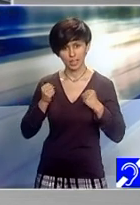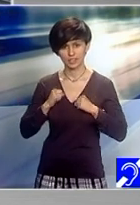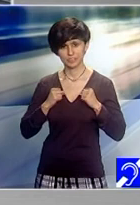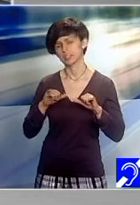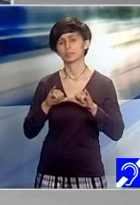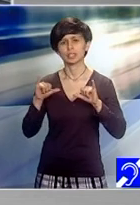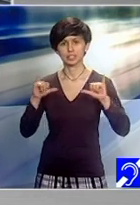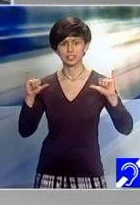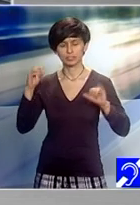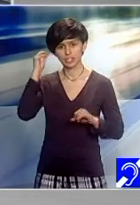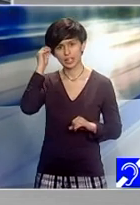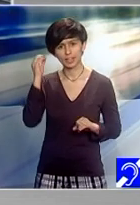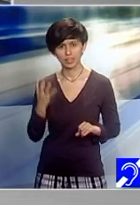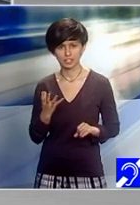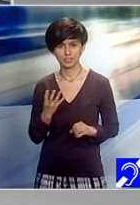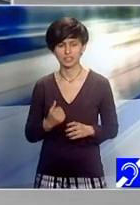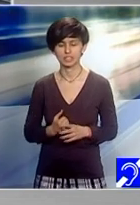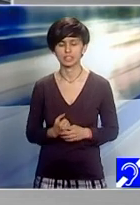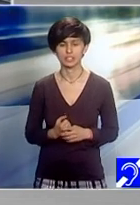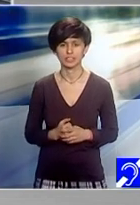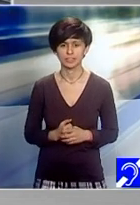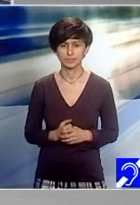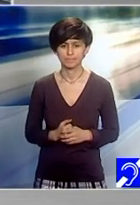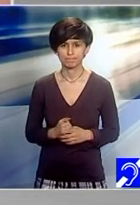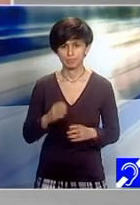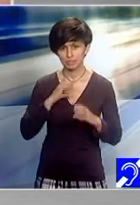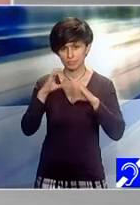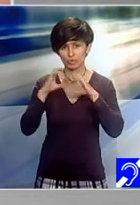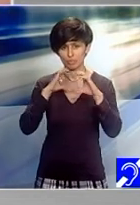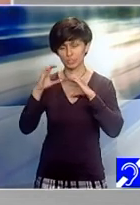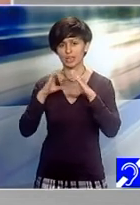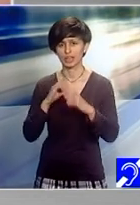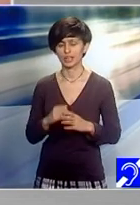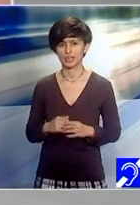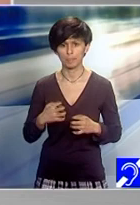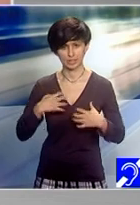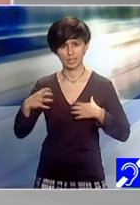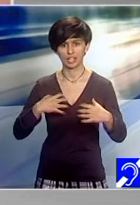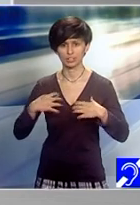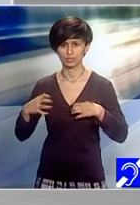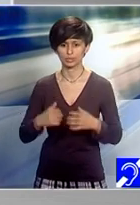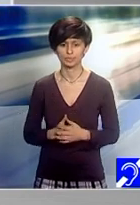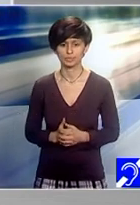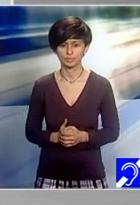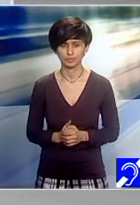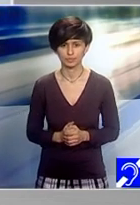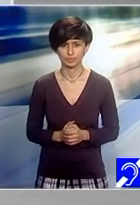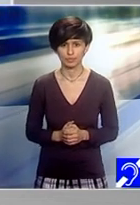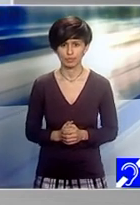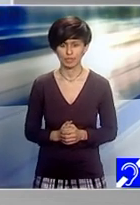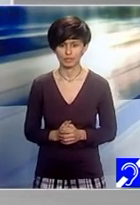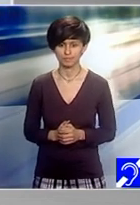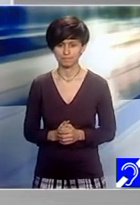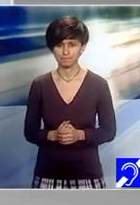dezvoltarea creativității am vorbit, pe comunicare. Pe comunicare, pe teatru avem foarte multe, în care avem de la